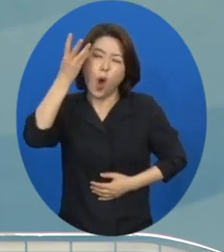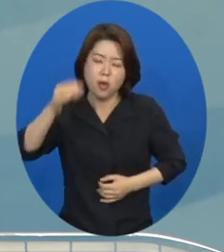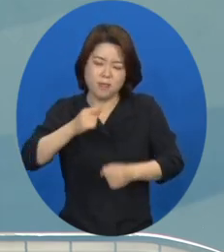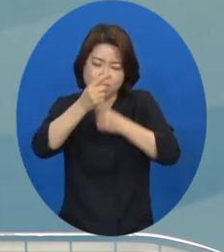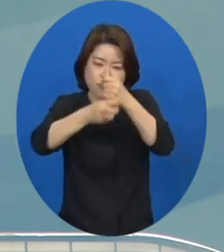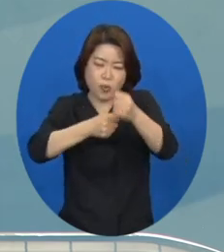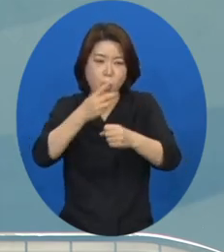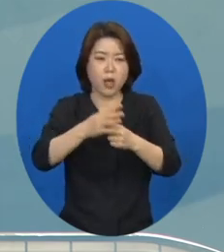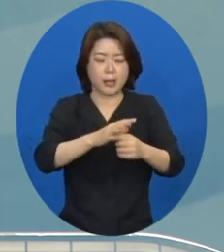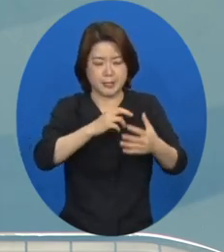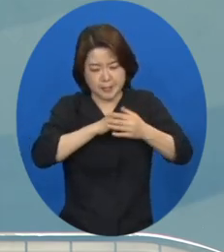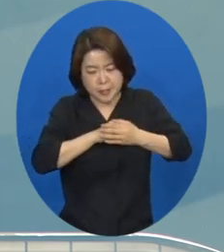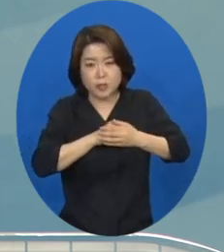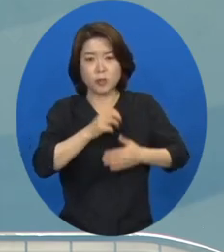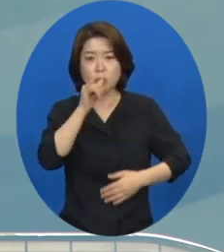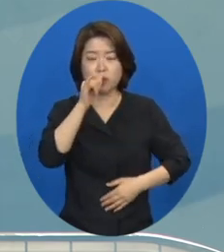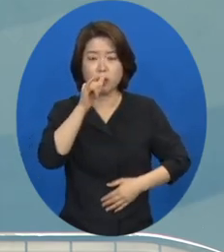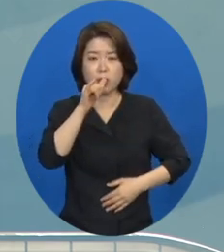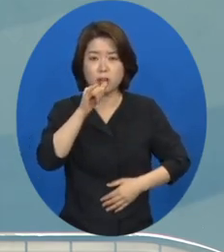년씩